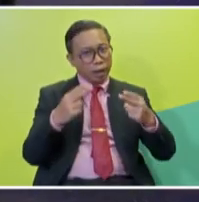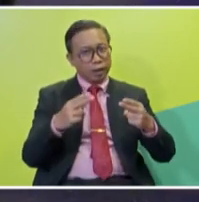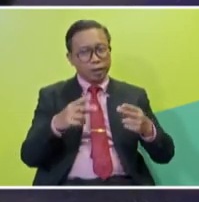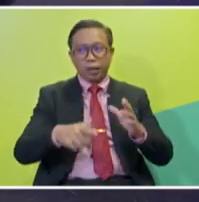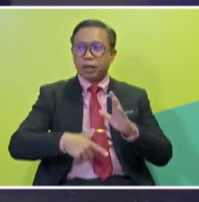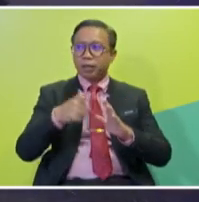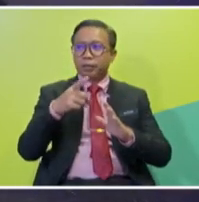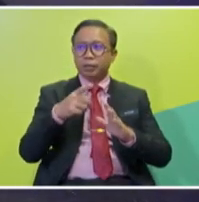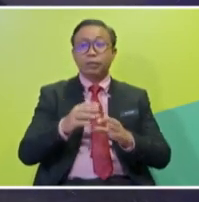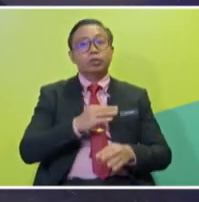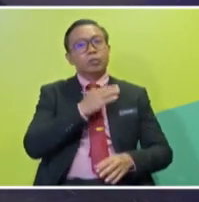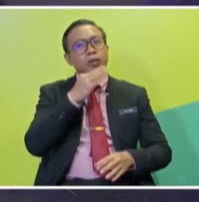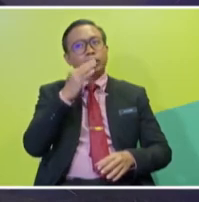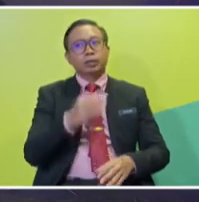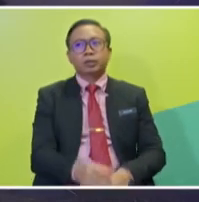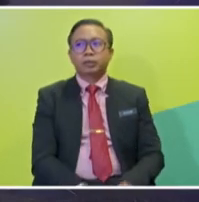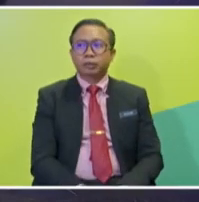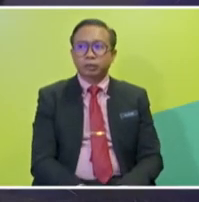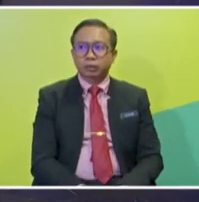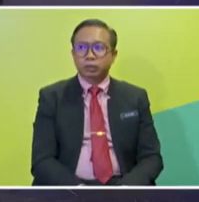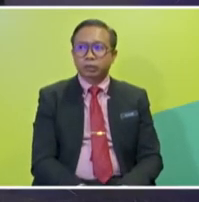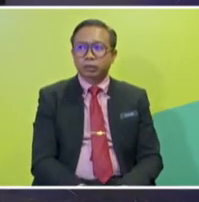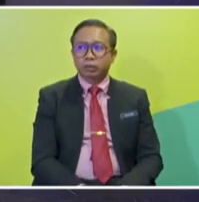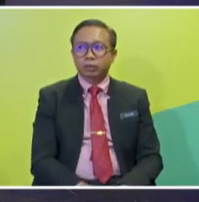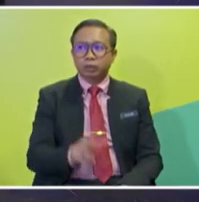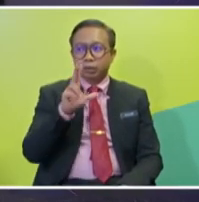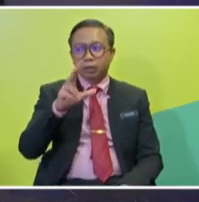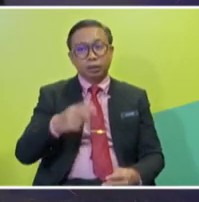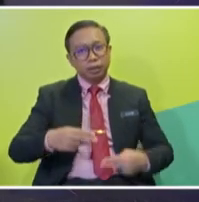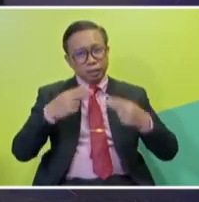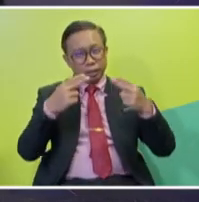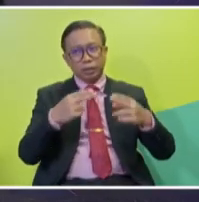lebih bersemangat saya berikan keris tiga hadiah